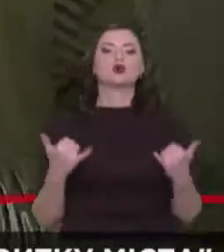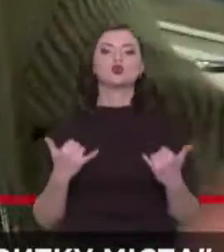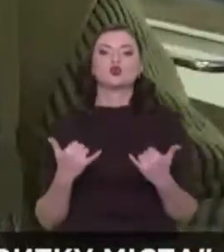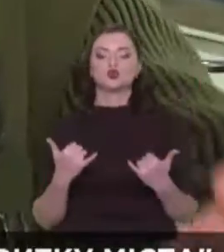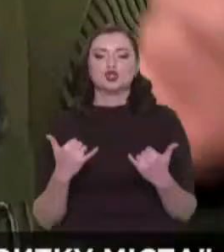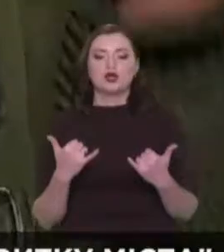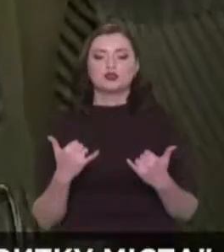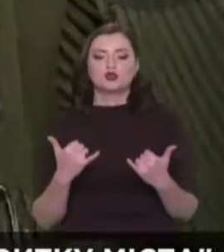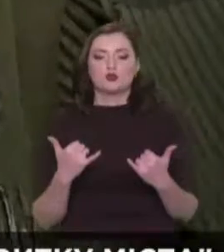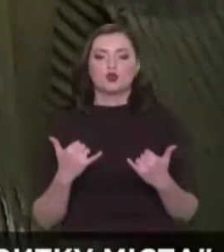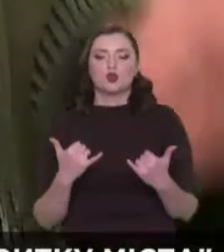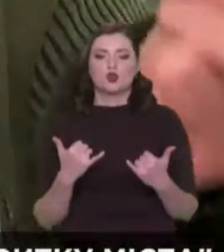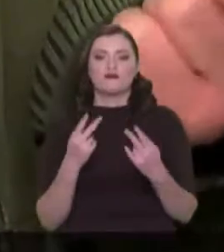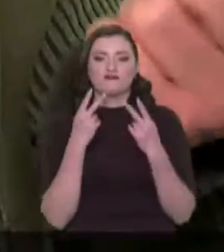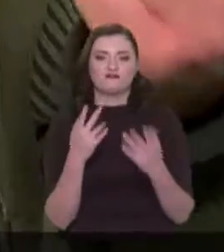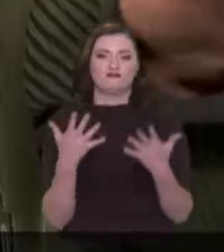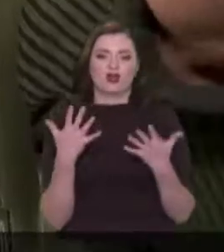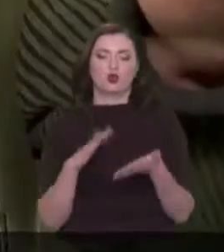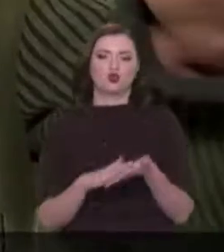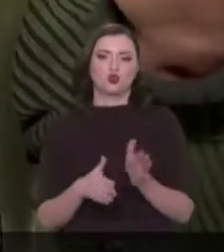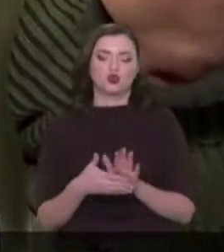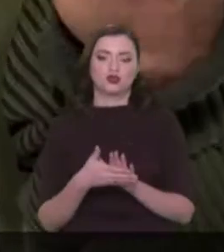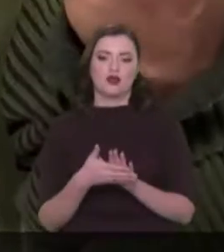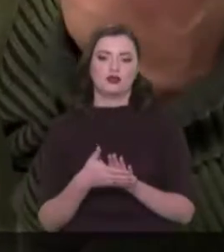сучасному, виразному стані,